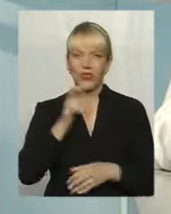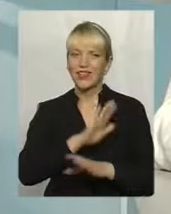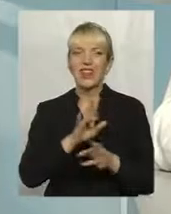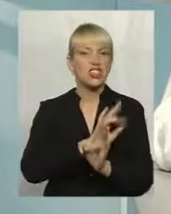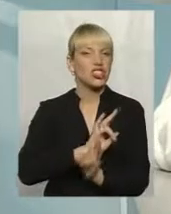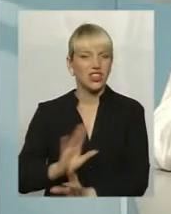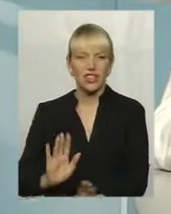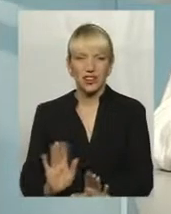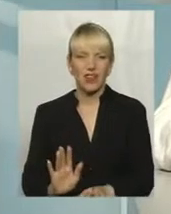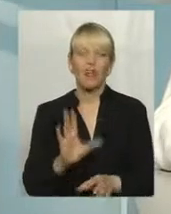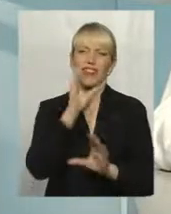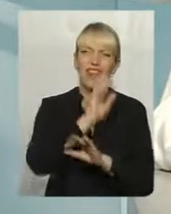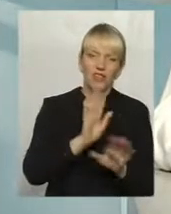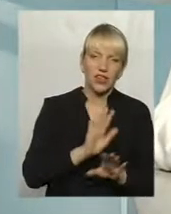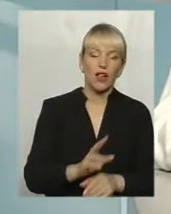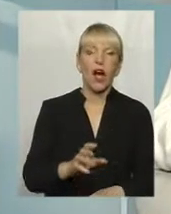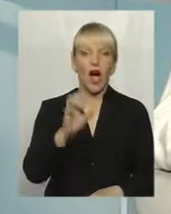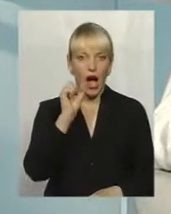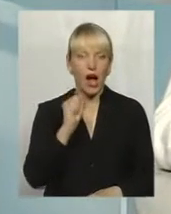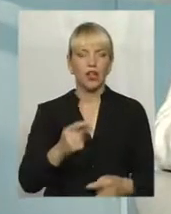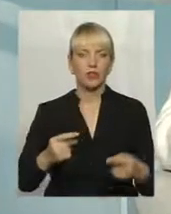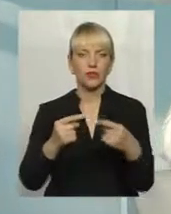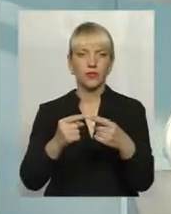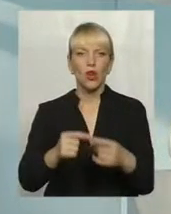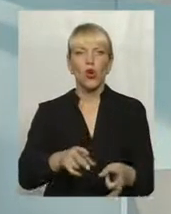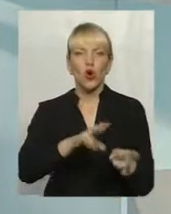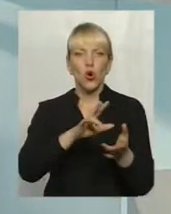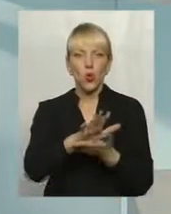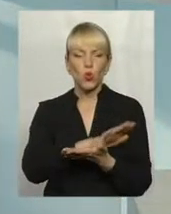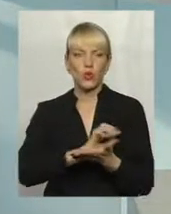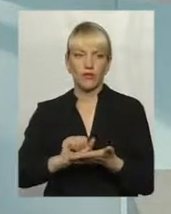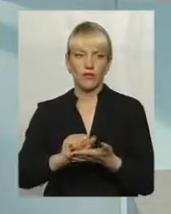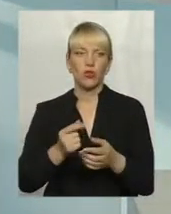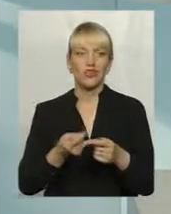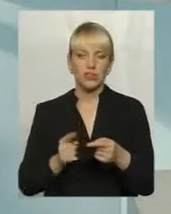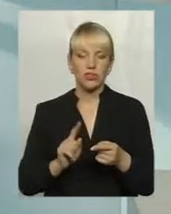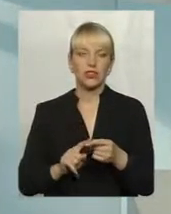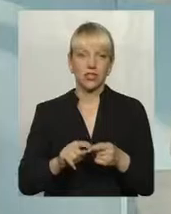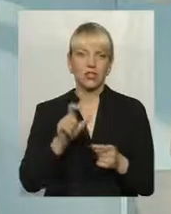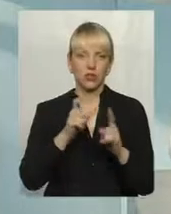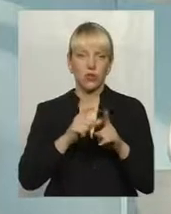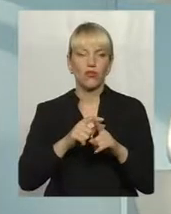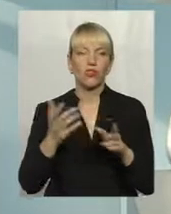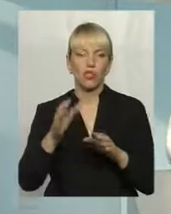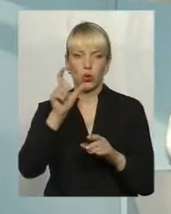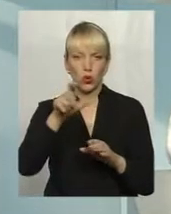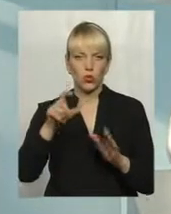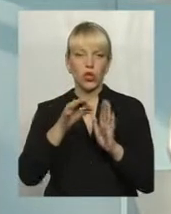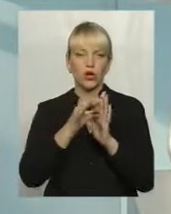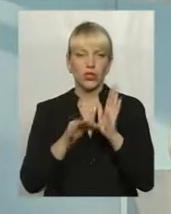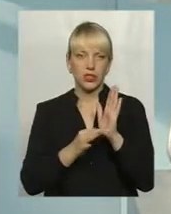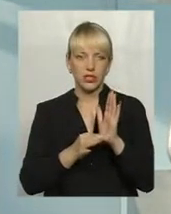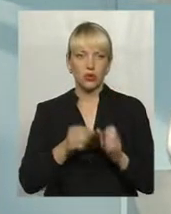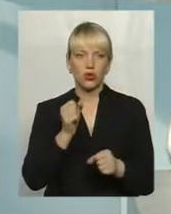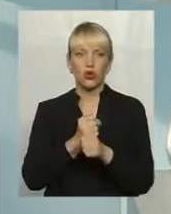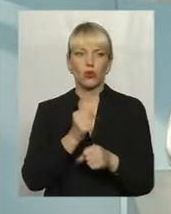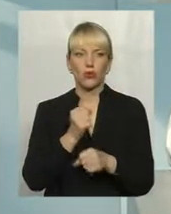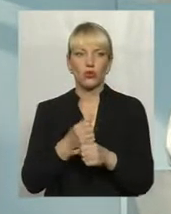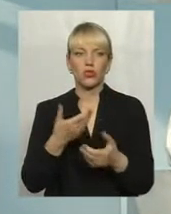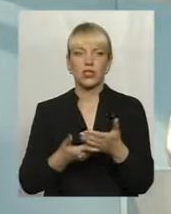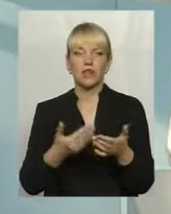не неефективною, а руйнівною. Тобто ось вам і є вираз того, як сьогодні люди оцінюють роботу, здавалося